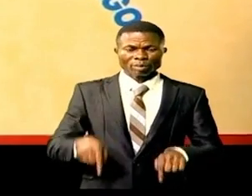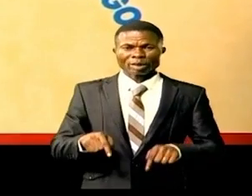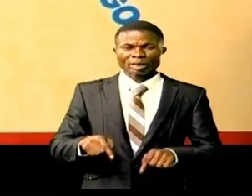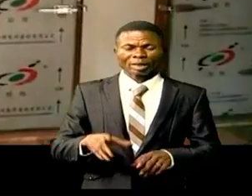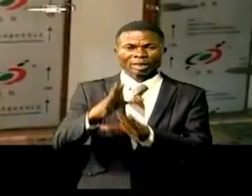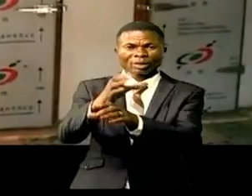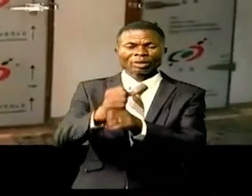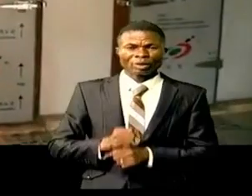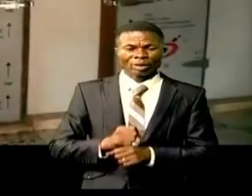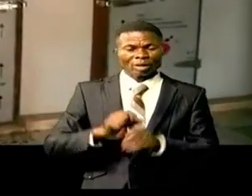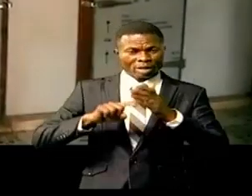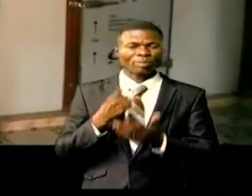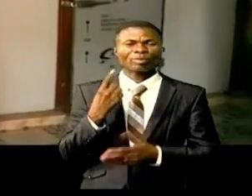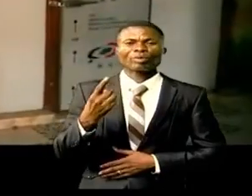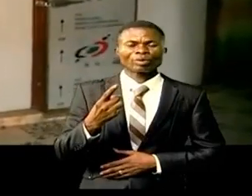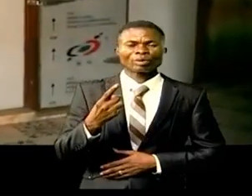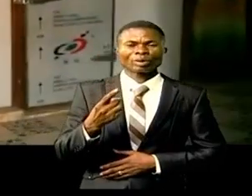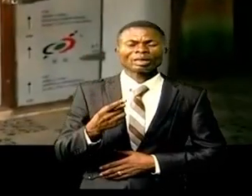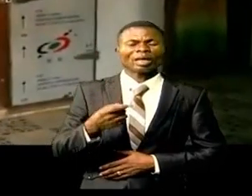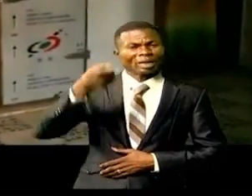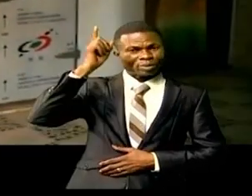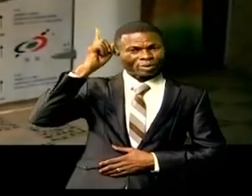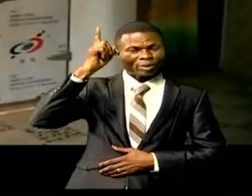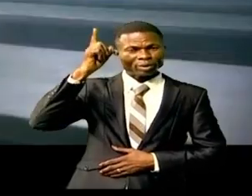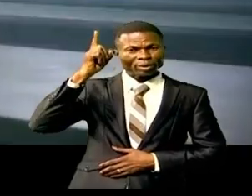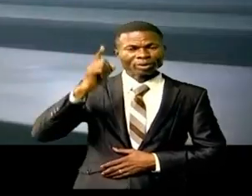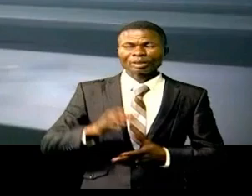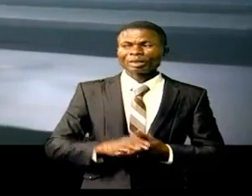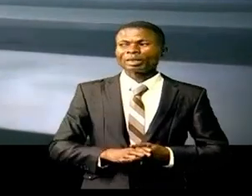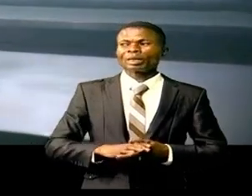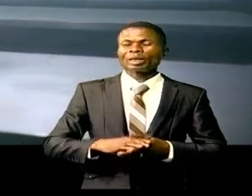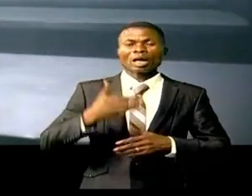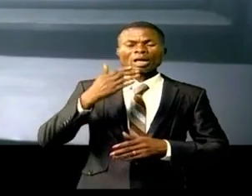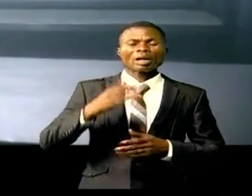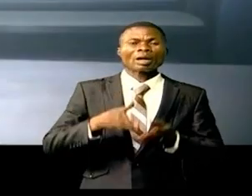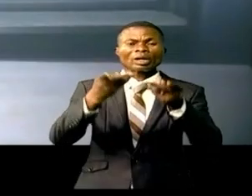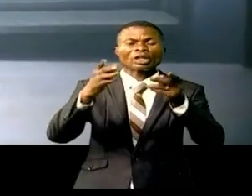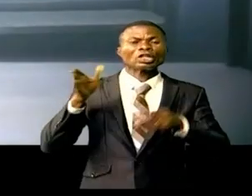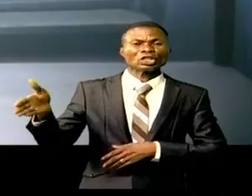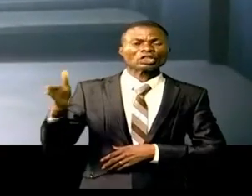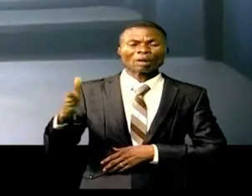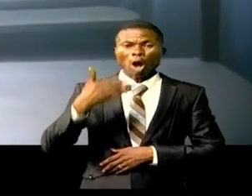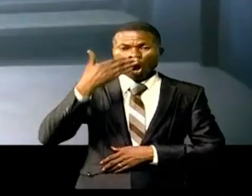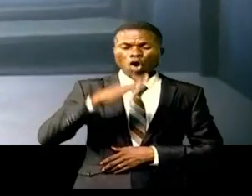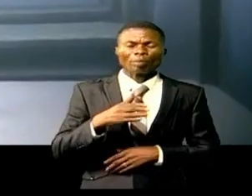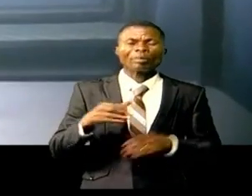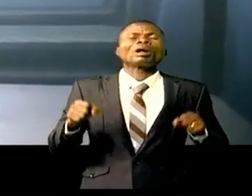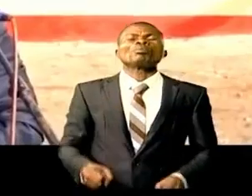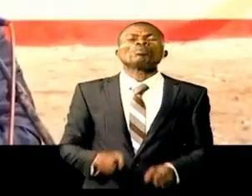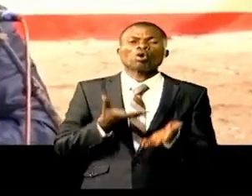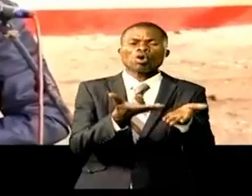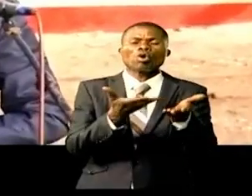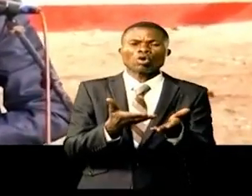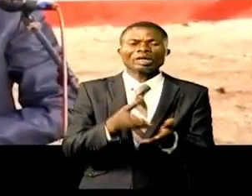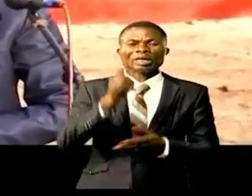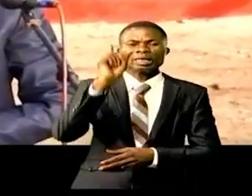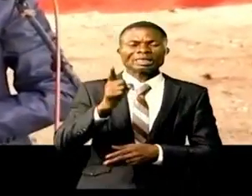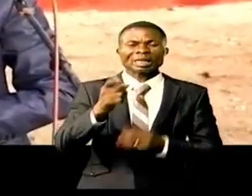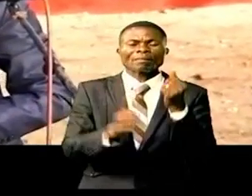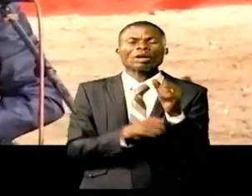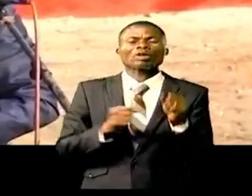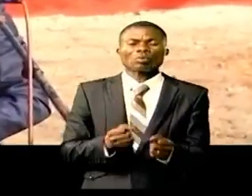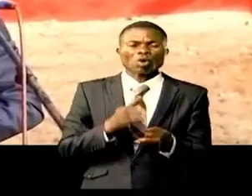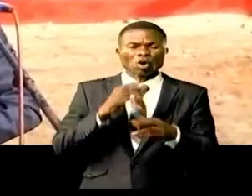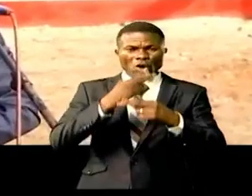dotée, pour la toute première fois de son histoire, d'une morgue moderne, d'une capacité de conservation d'au moins 100 corps à l'initiative du